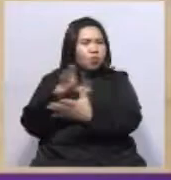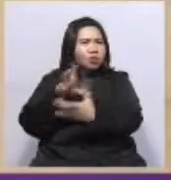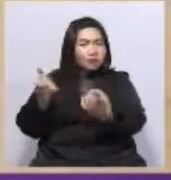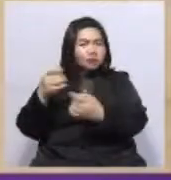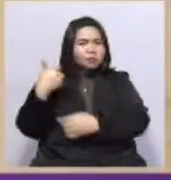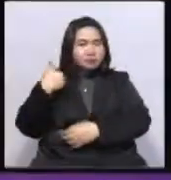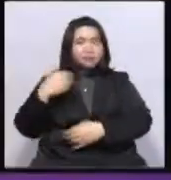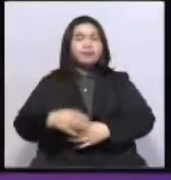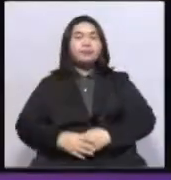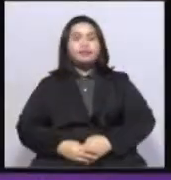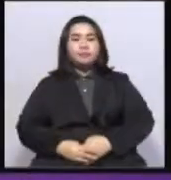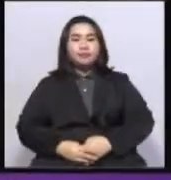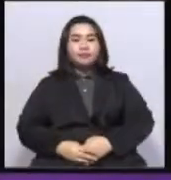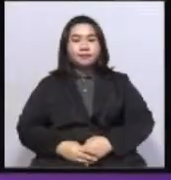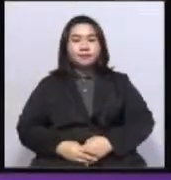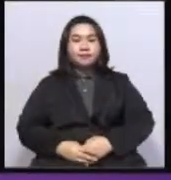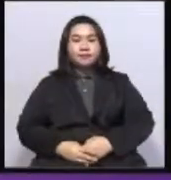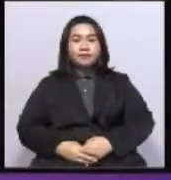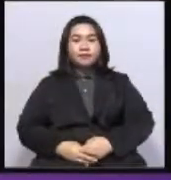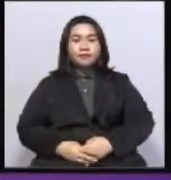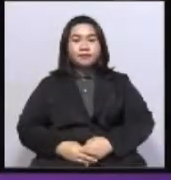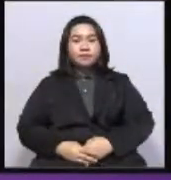ค่ะ